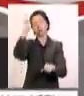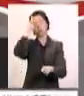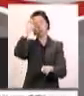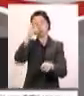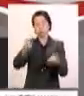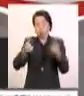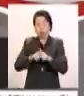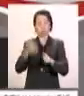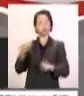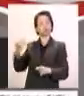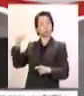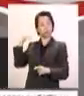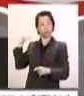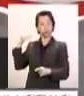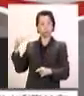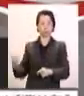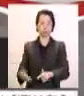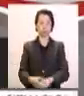ini.